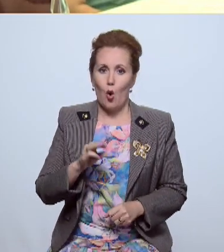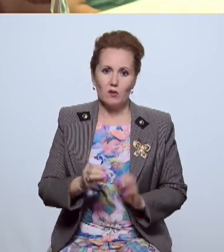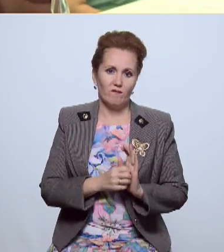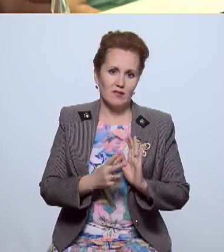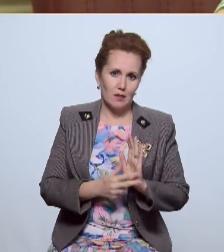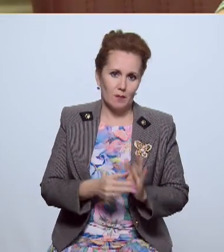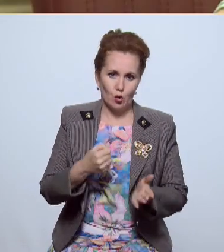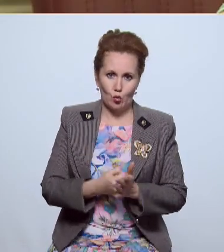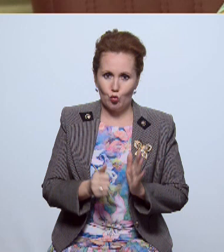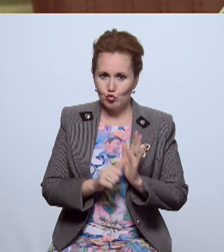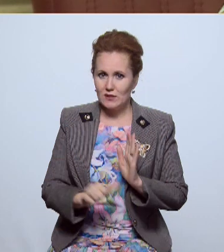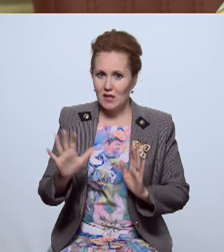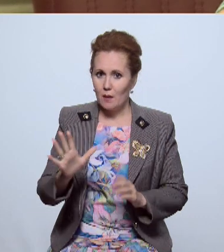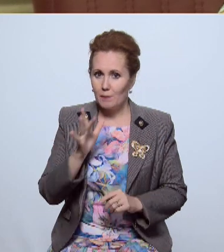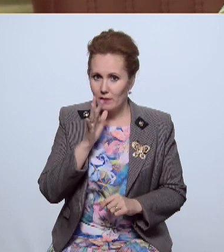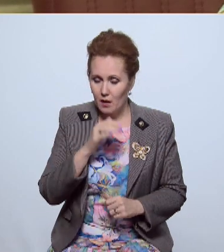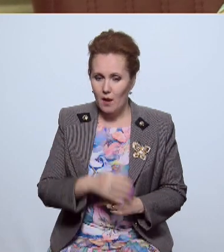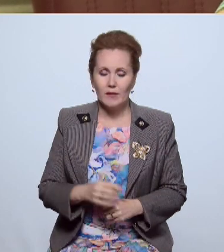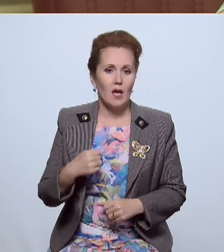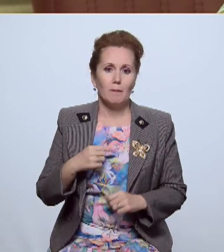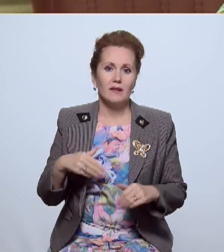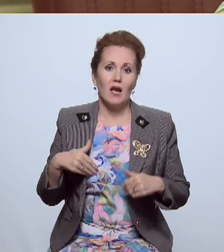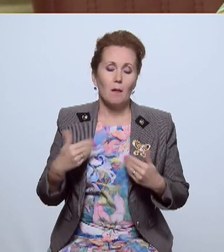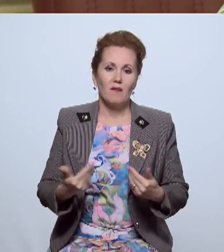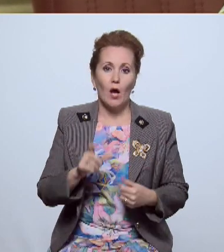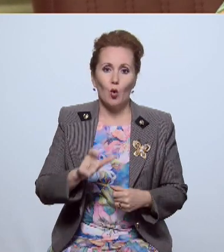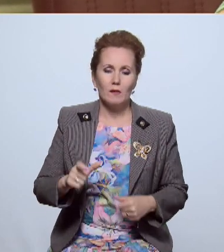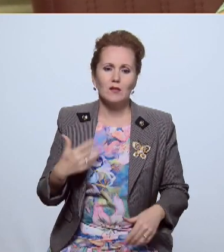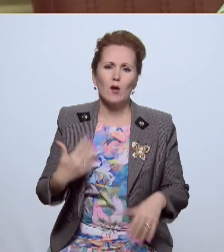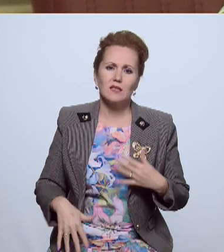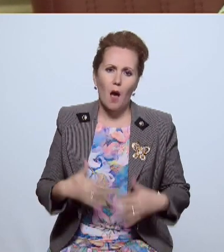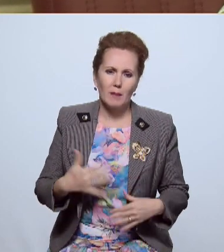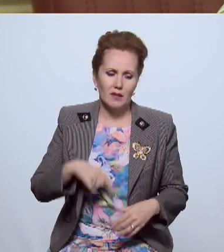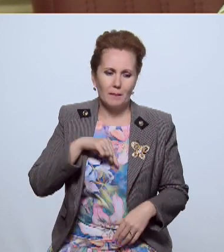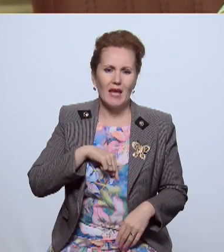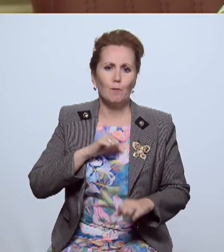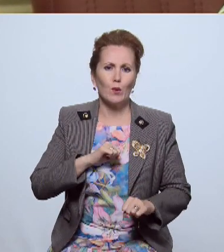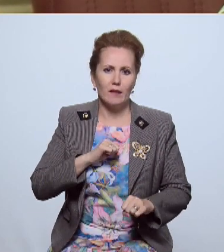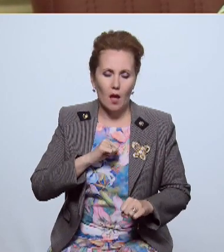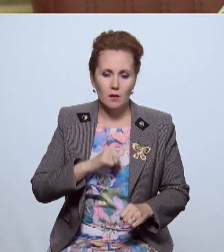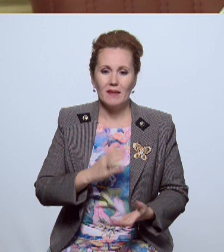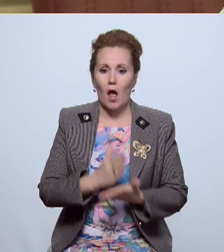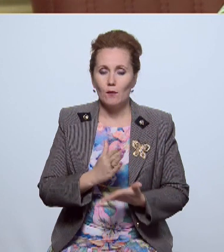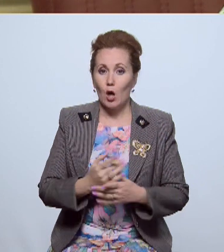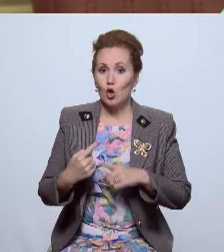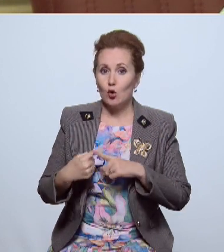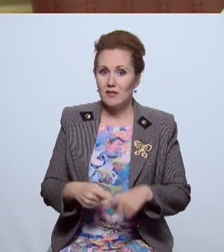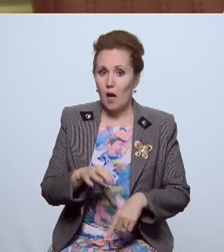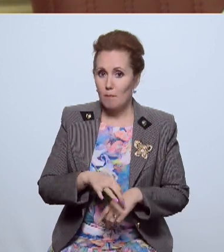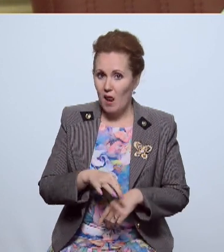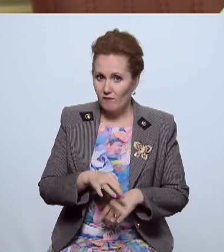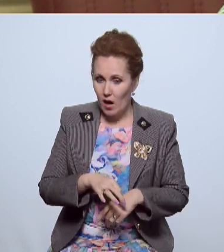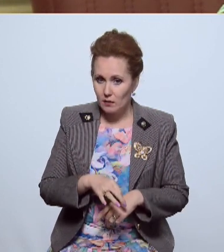65 лет. Сама как врач, я бы не рекомендовала людям с ослабленным иммунитетом, а также с наличием хронических заболеваний,